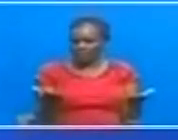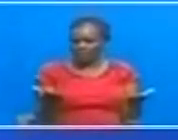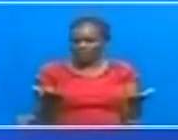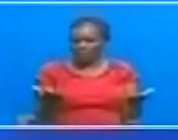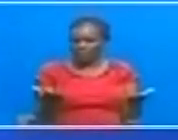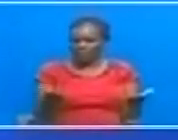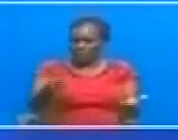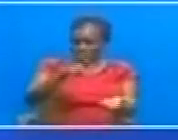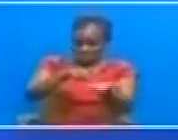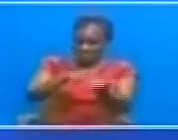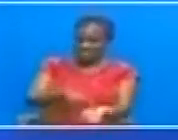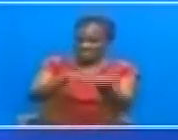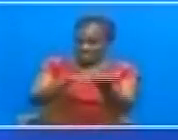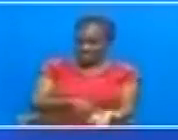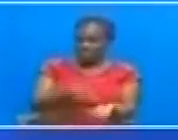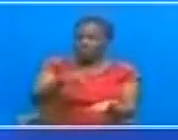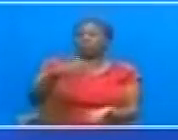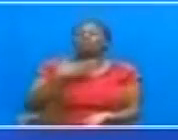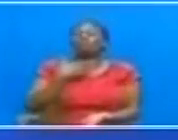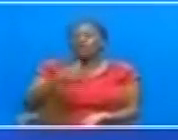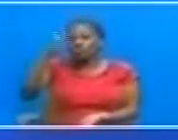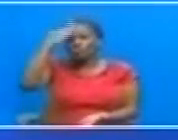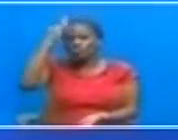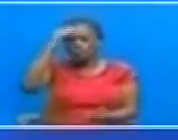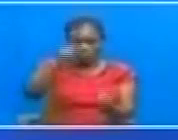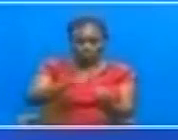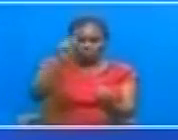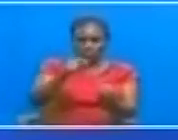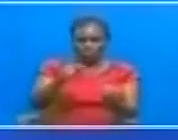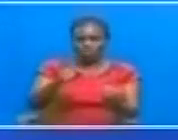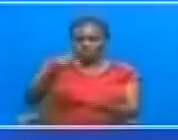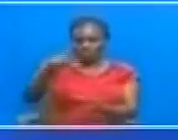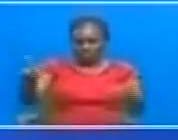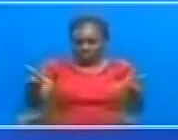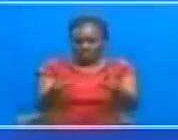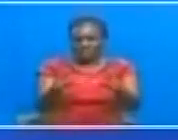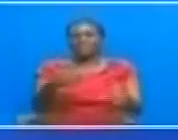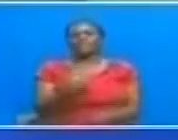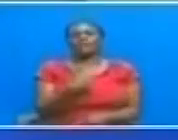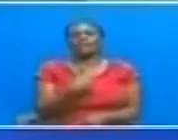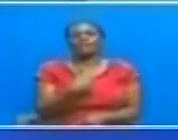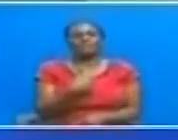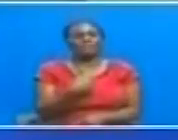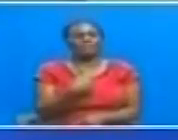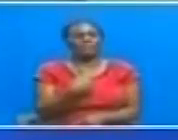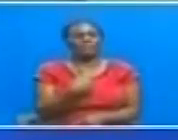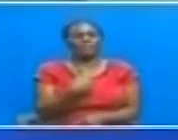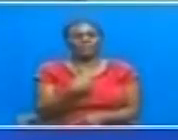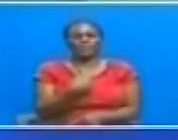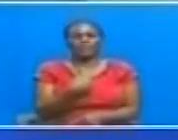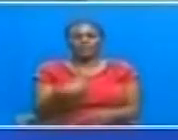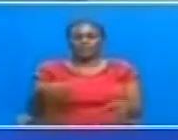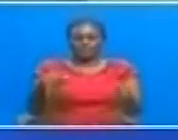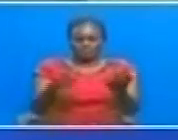wahimiza ama wasisitize kwamba wangependa kujua kama mahabara hiyo imekaguliwa na shirika la uidhinishaji. Huku